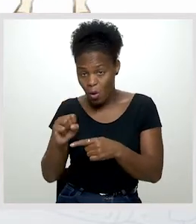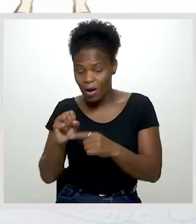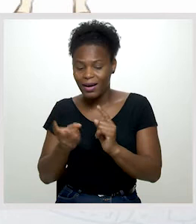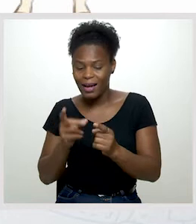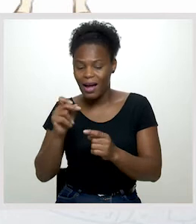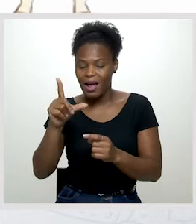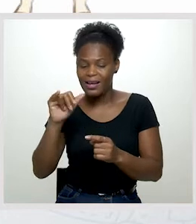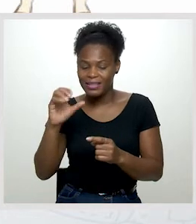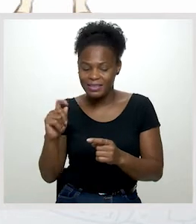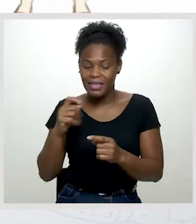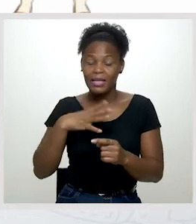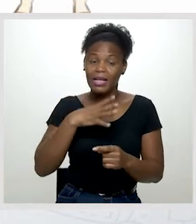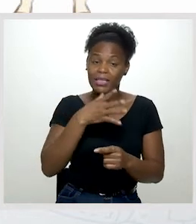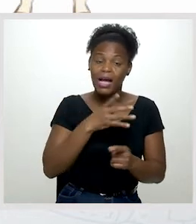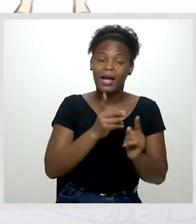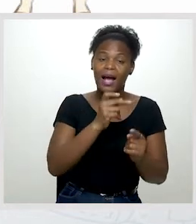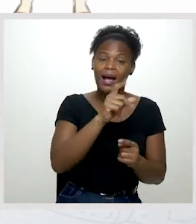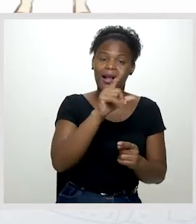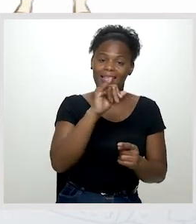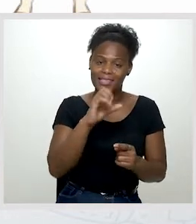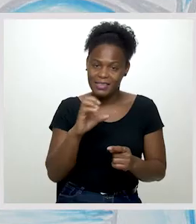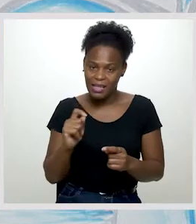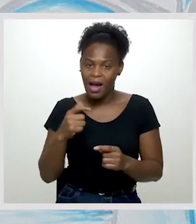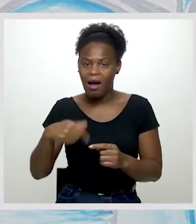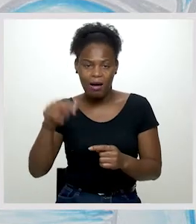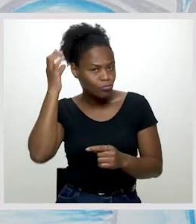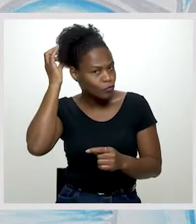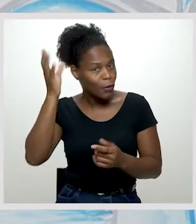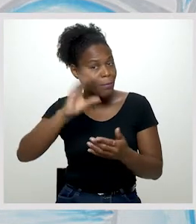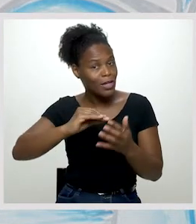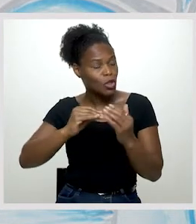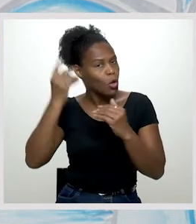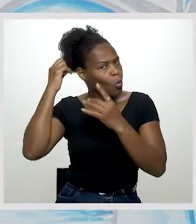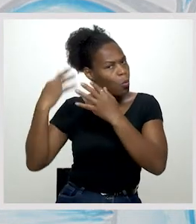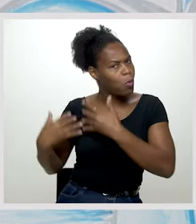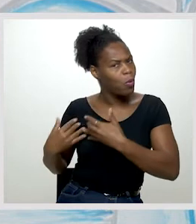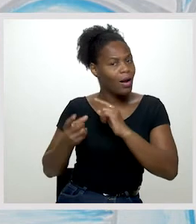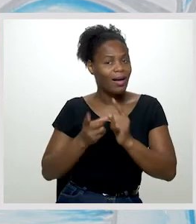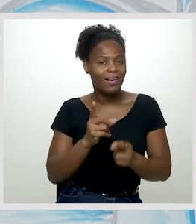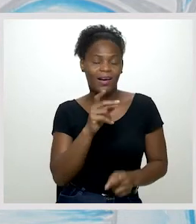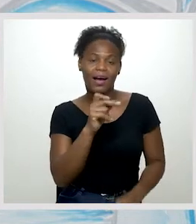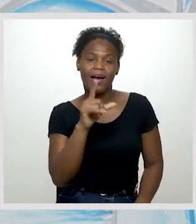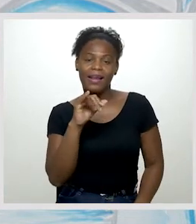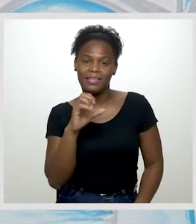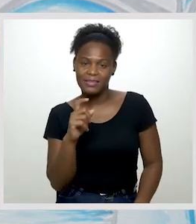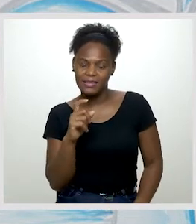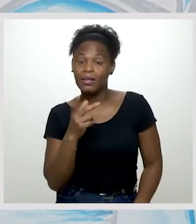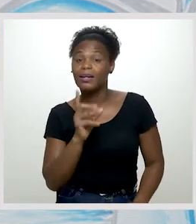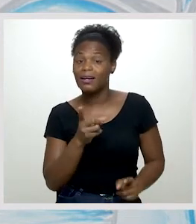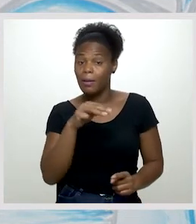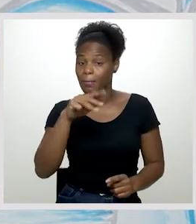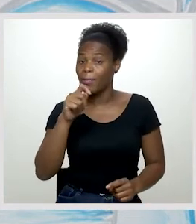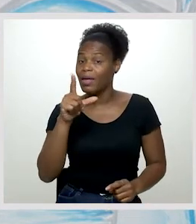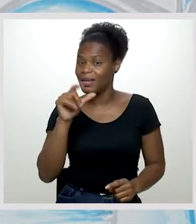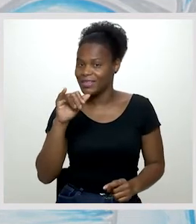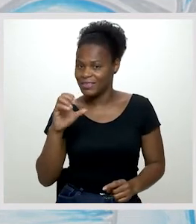les cheveux plus longs que Mélissa. Vous me comprenez bien? Oui? Maintenant,